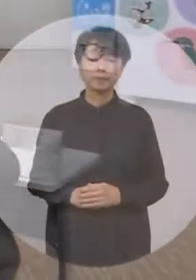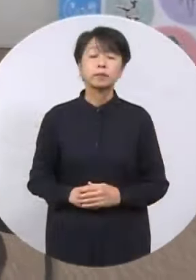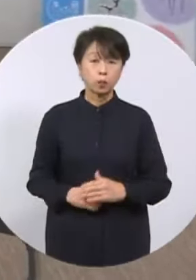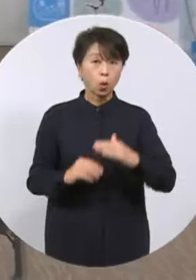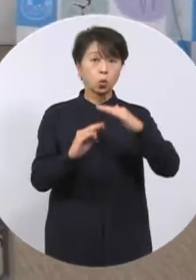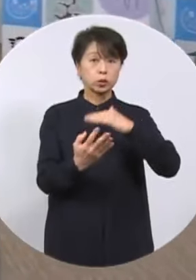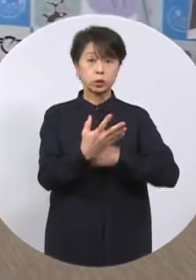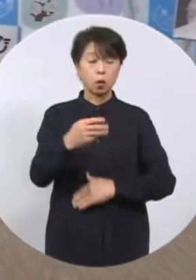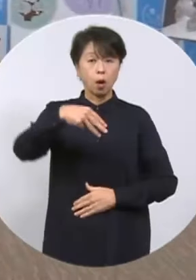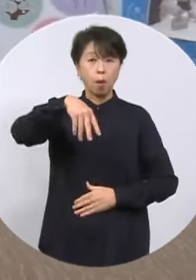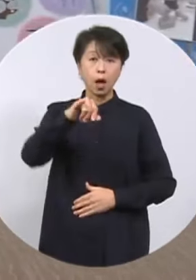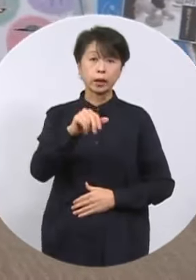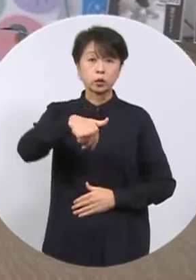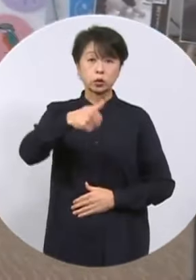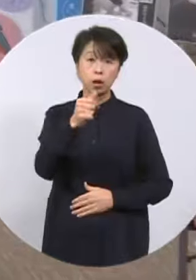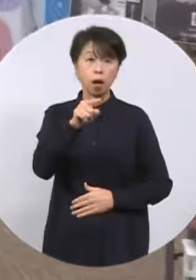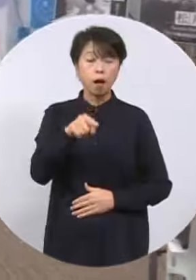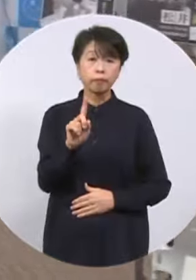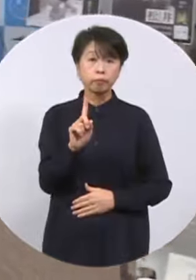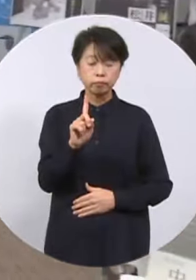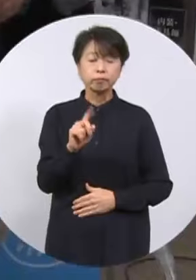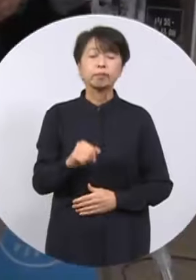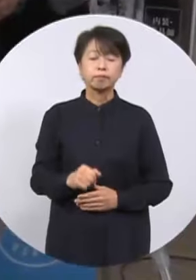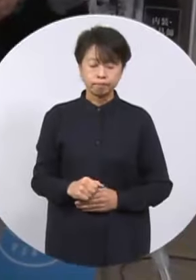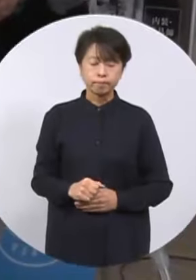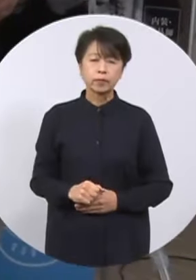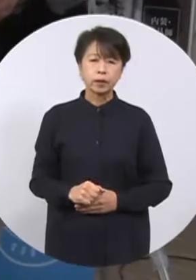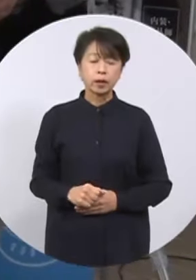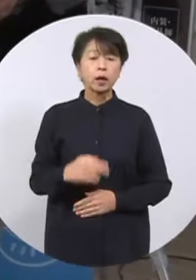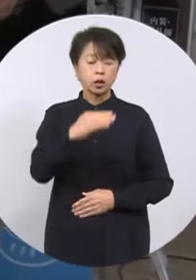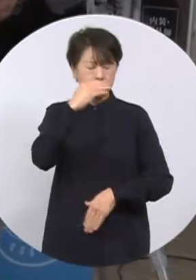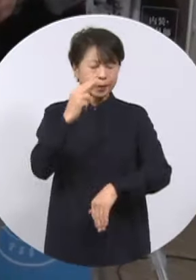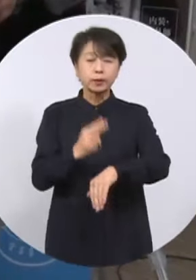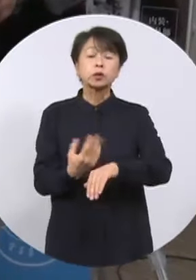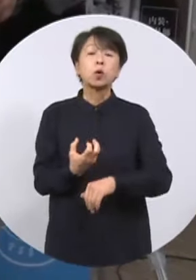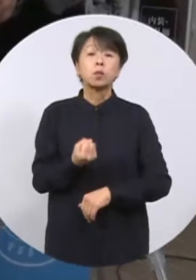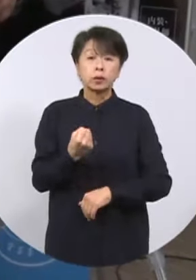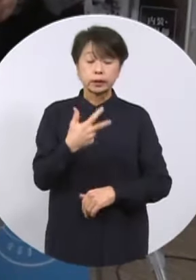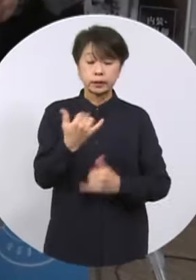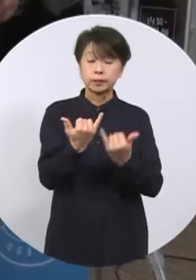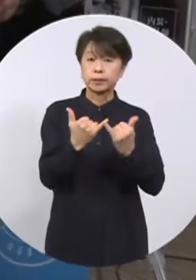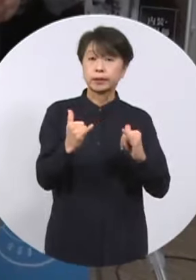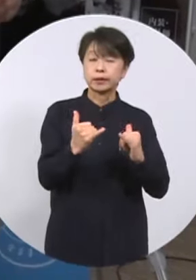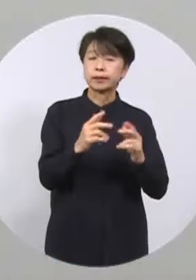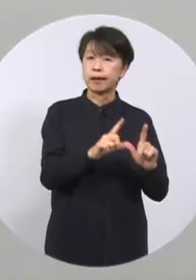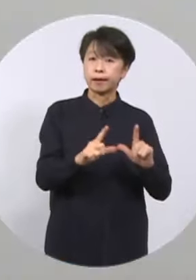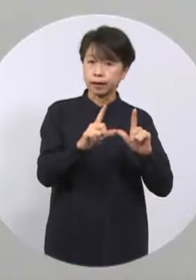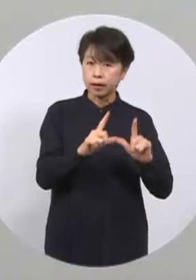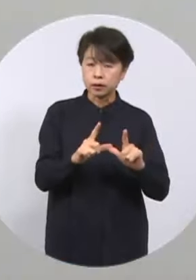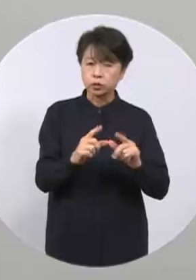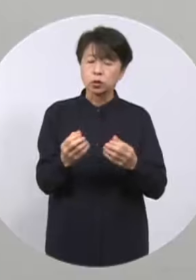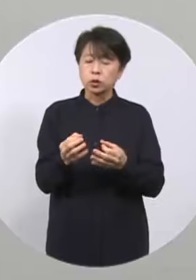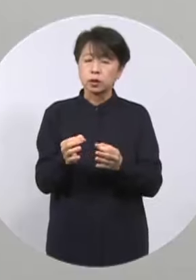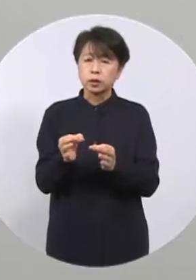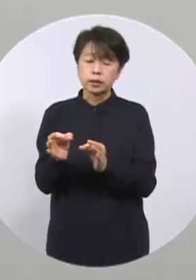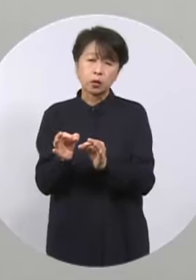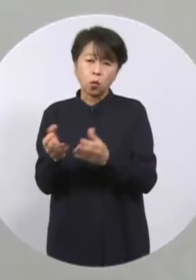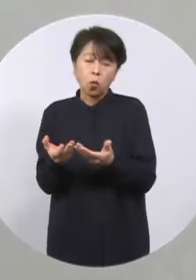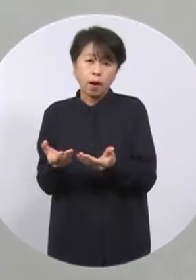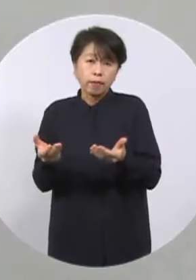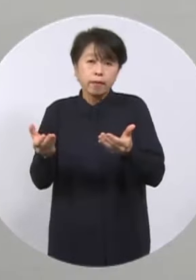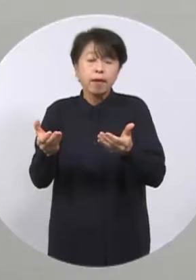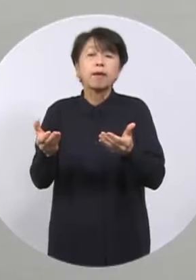藤沢マイスターとは極めて優れた技能を持ち市民生活や産業の発展を支える技